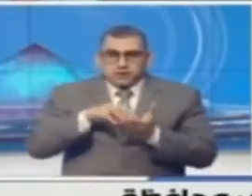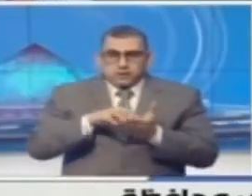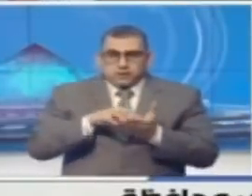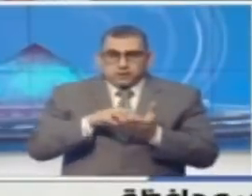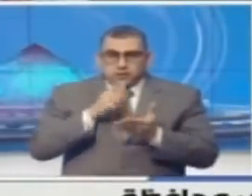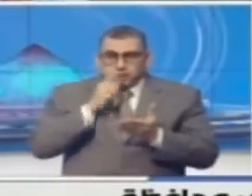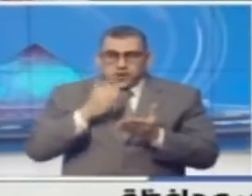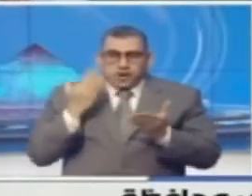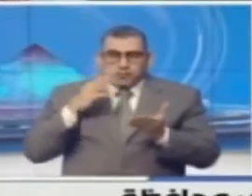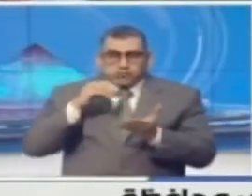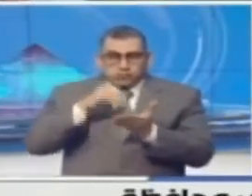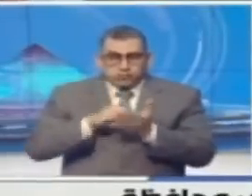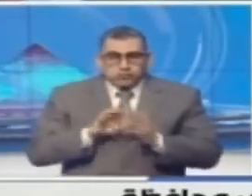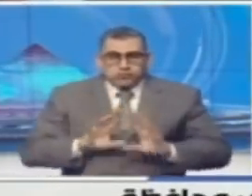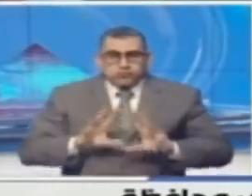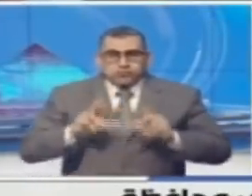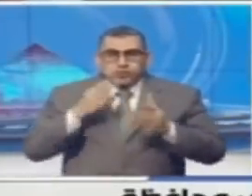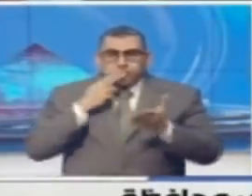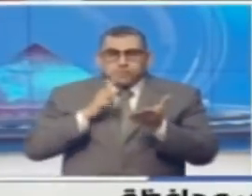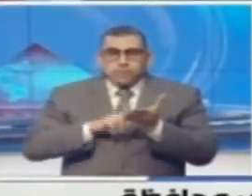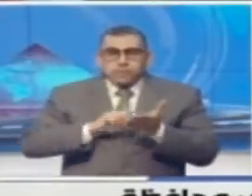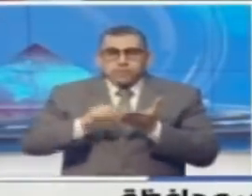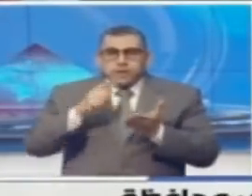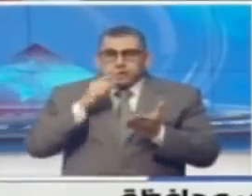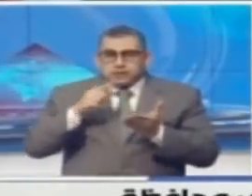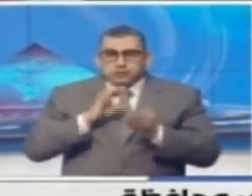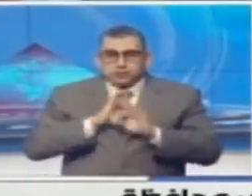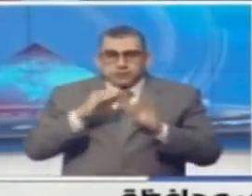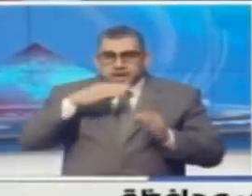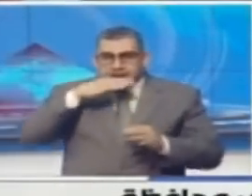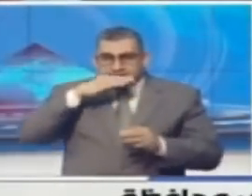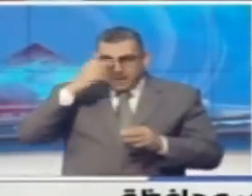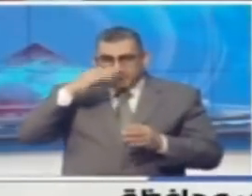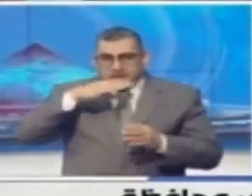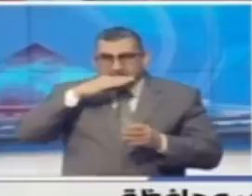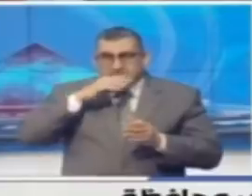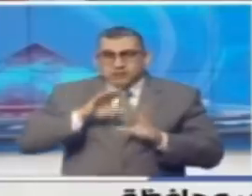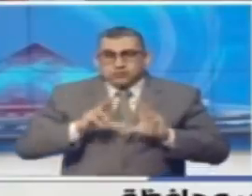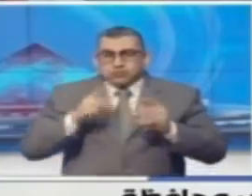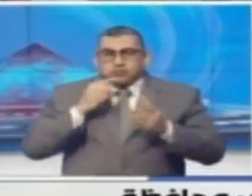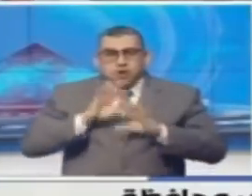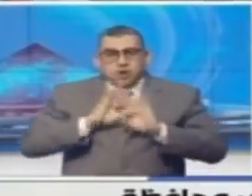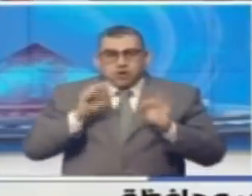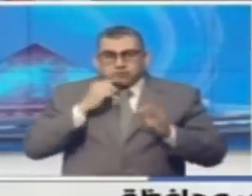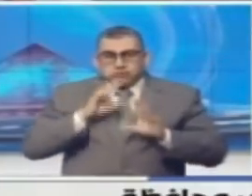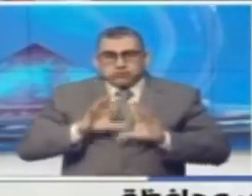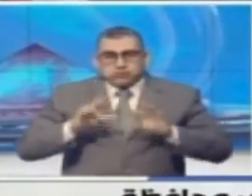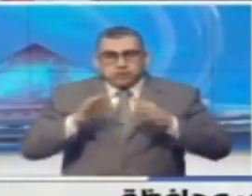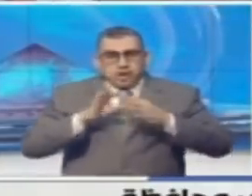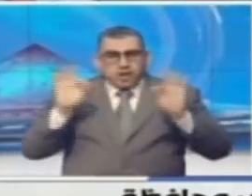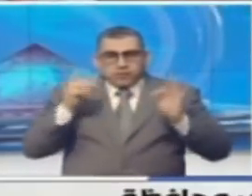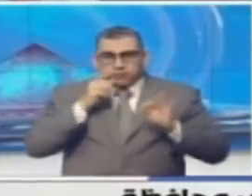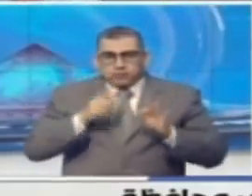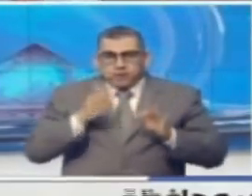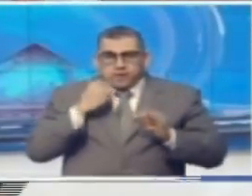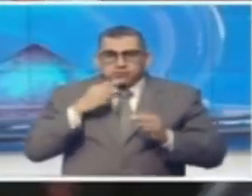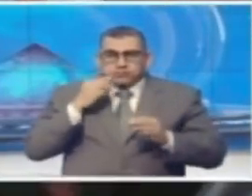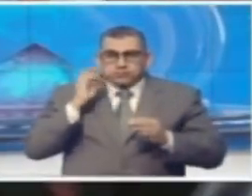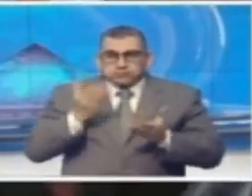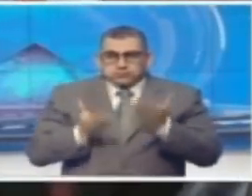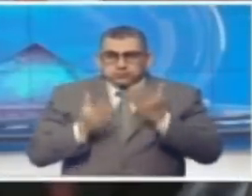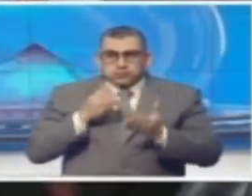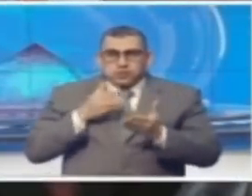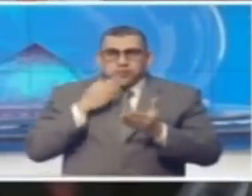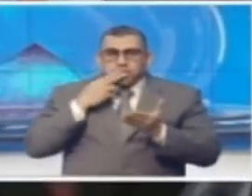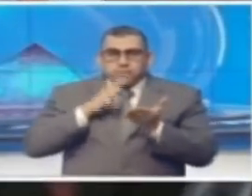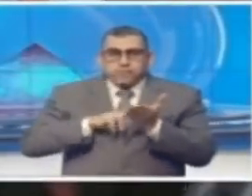في تطوير مكاتب البريد وتقديم مختلف حزم الخدمات التي يقدمها البريد